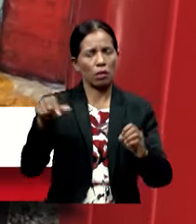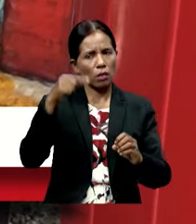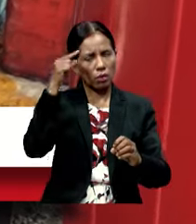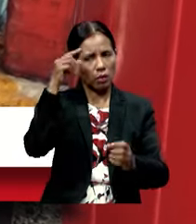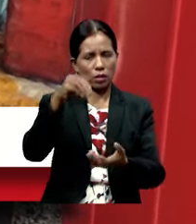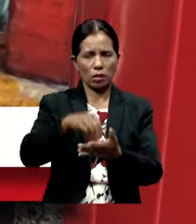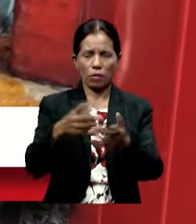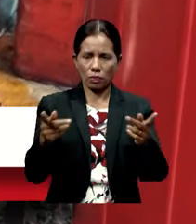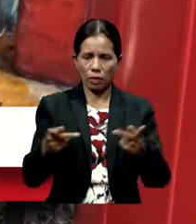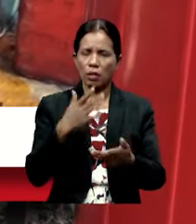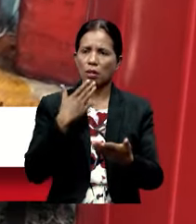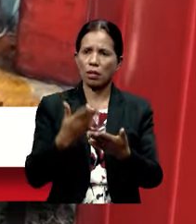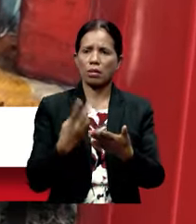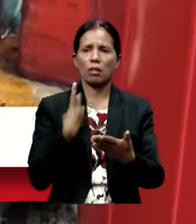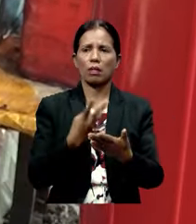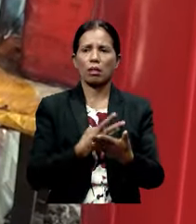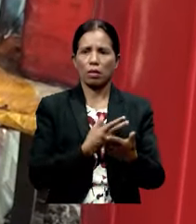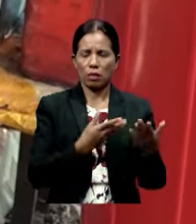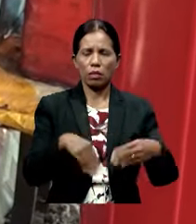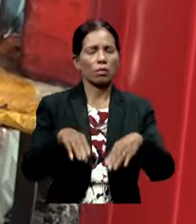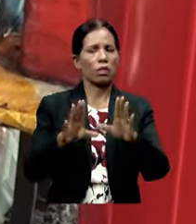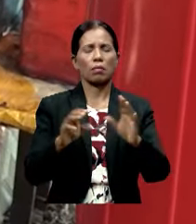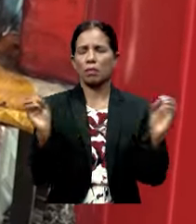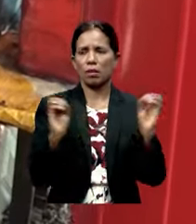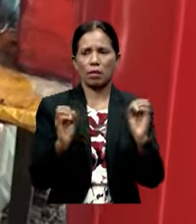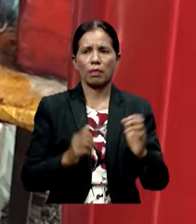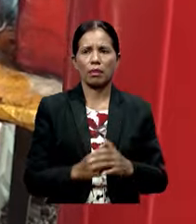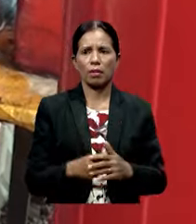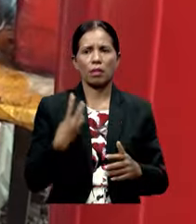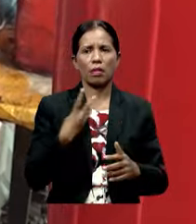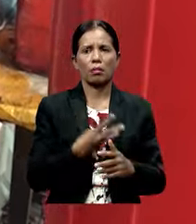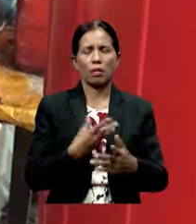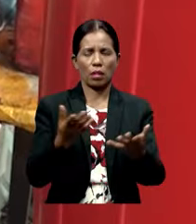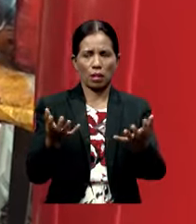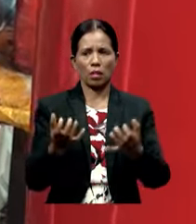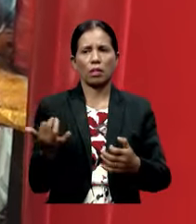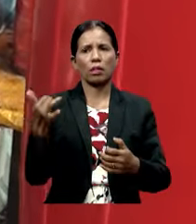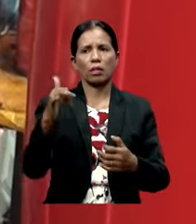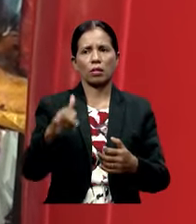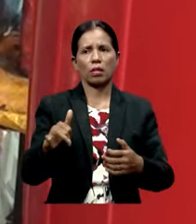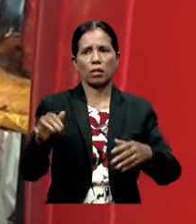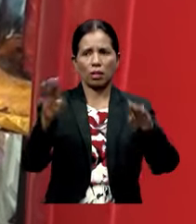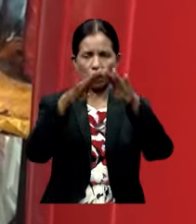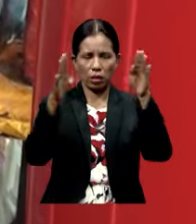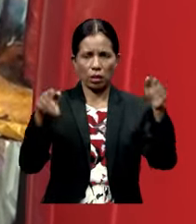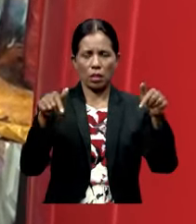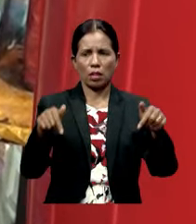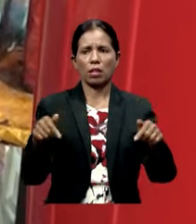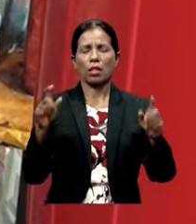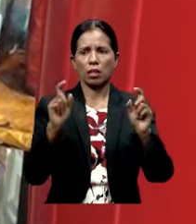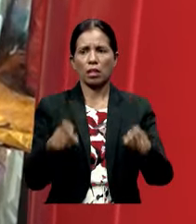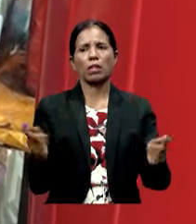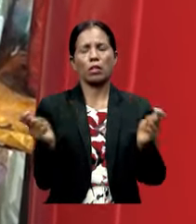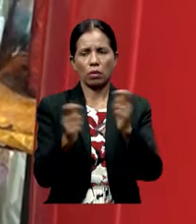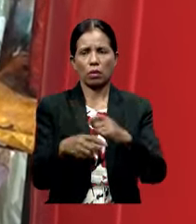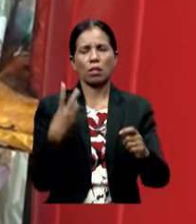kria fatin dia fale ba ame bat bori fa amus laya ida. Amne hakarak ne dihan sira ida lona hansane ne sirte ki troka